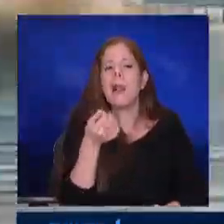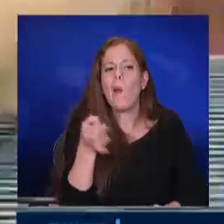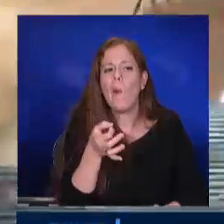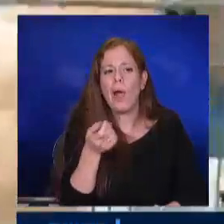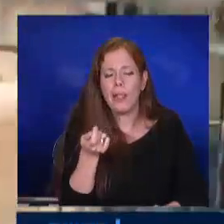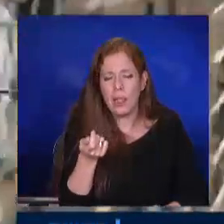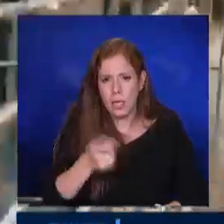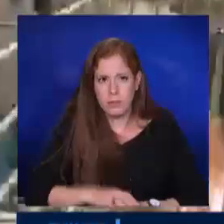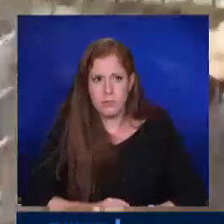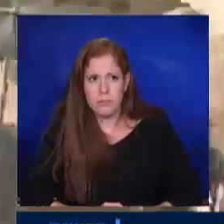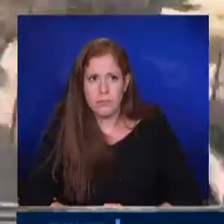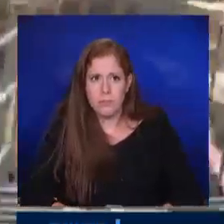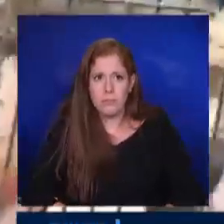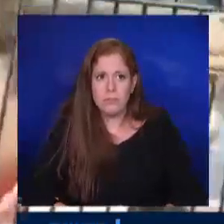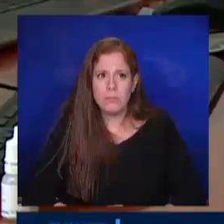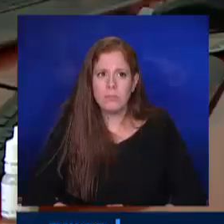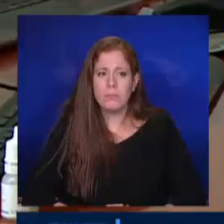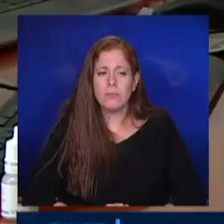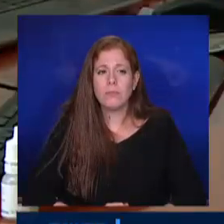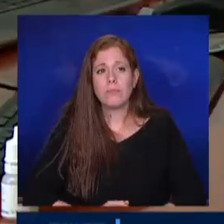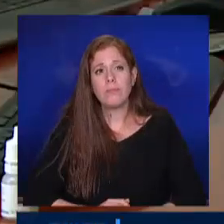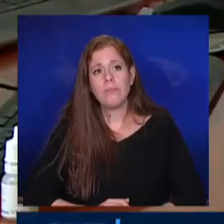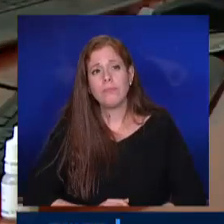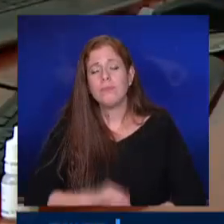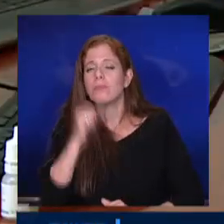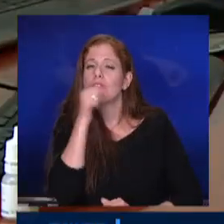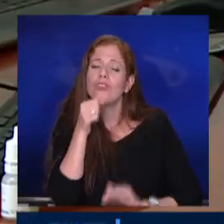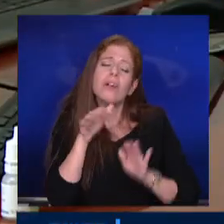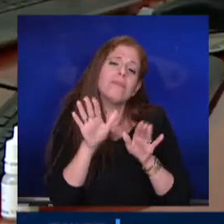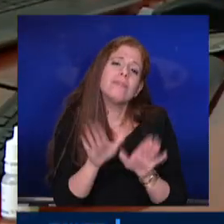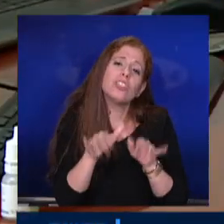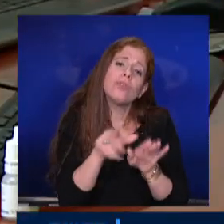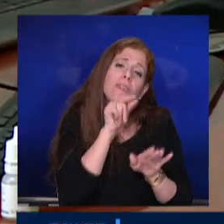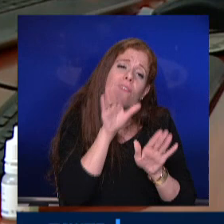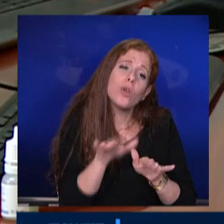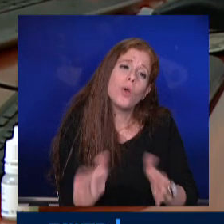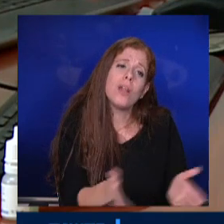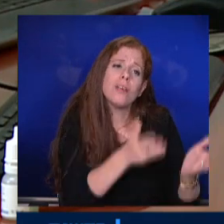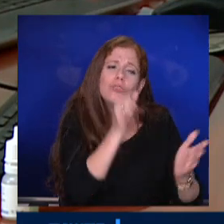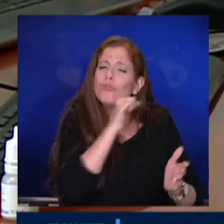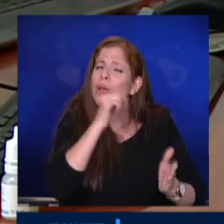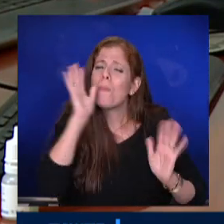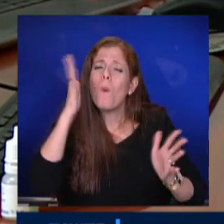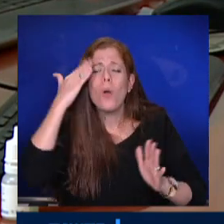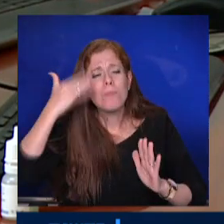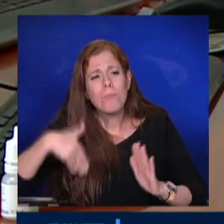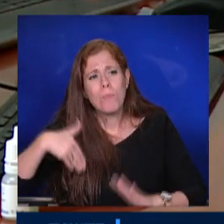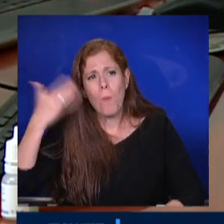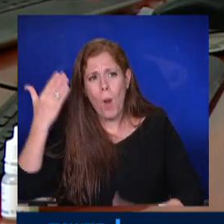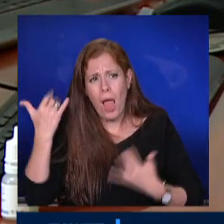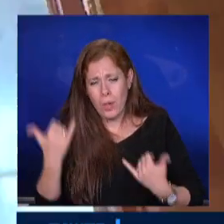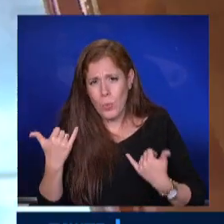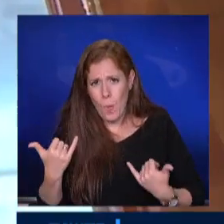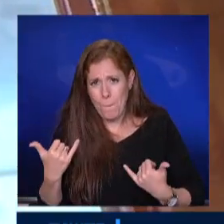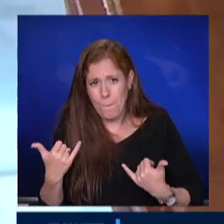جنيه. يا طيري طيري يا حمامة، زي تأشير مود مود